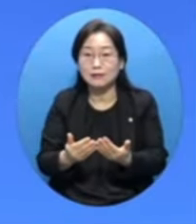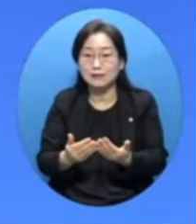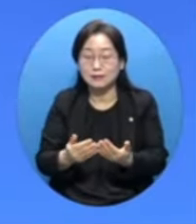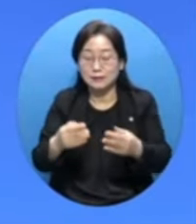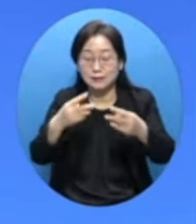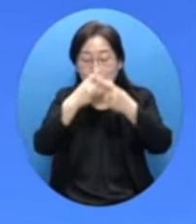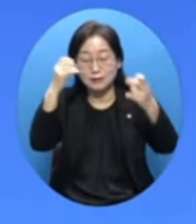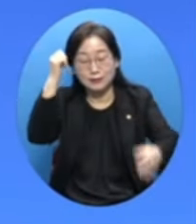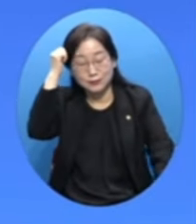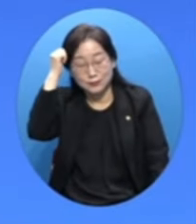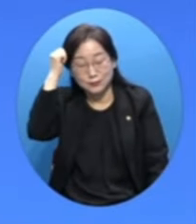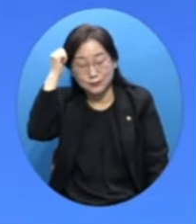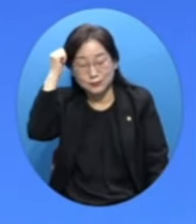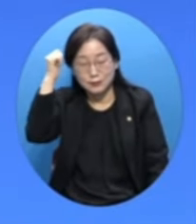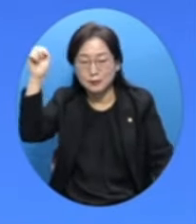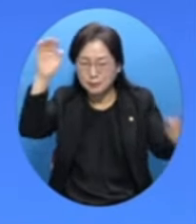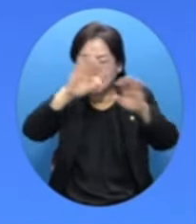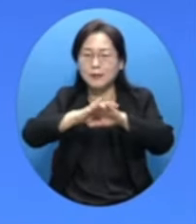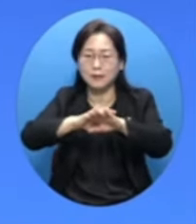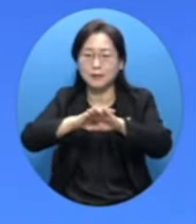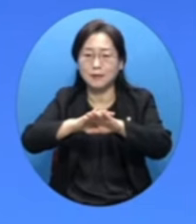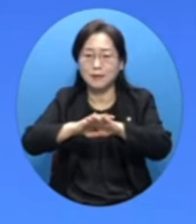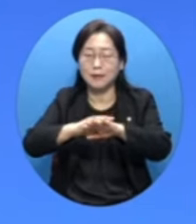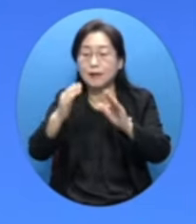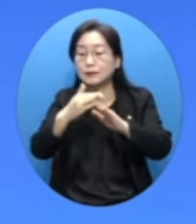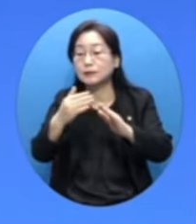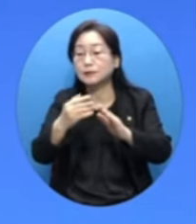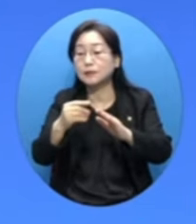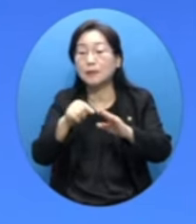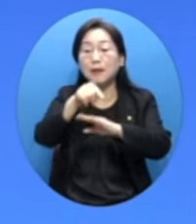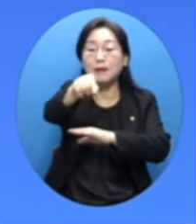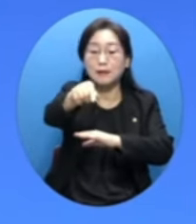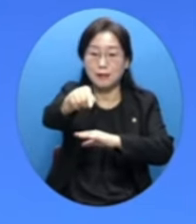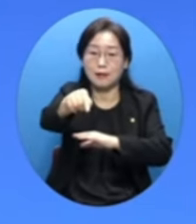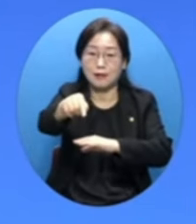잠들은 그 깊은 밤에 집을 나와서